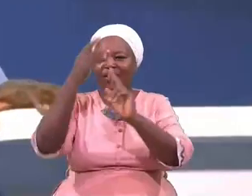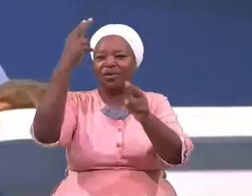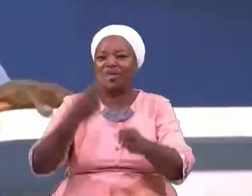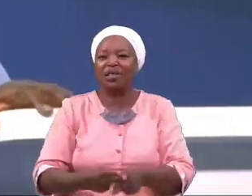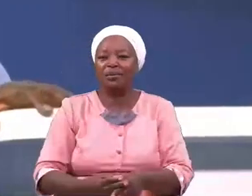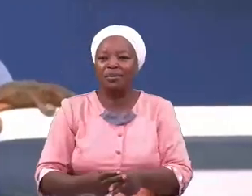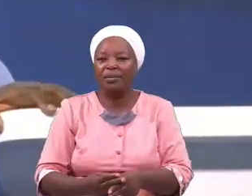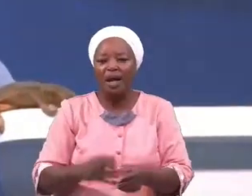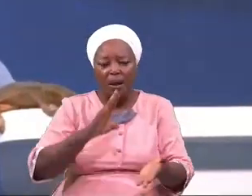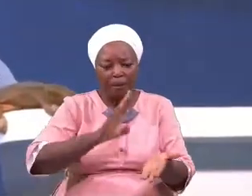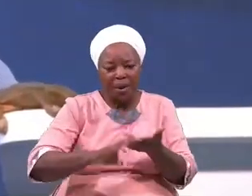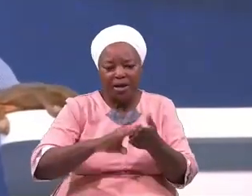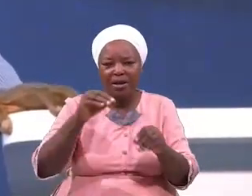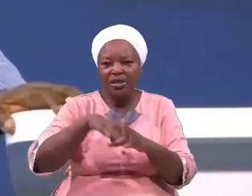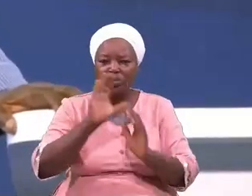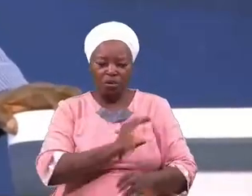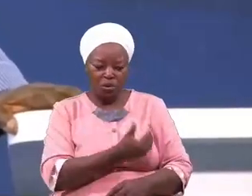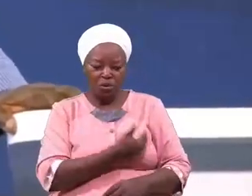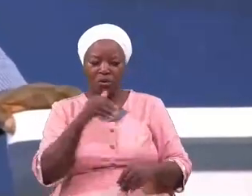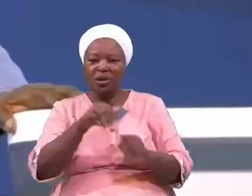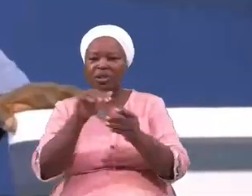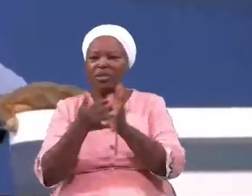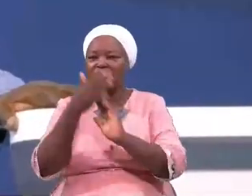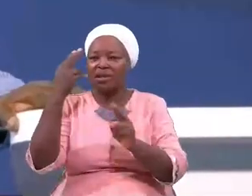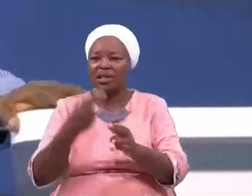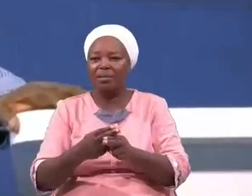cœur, le pardon dans votre âme,